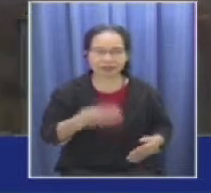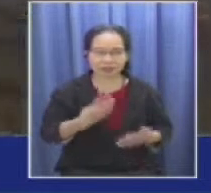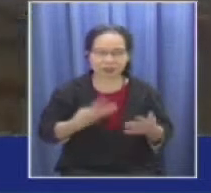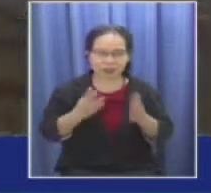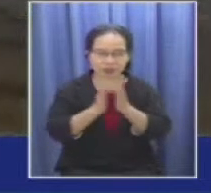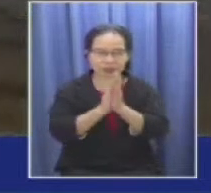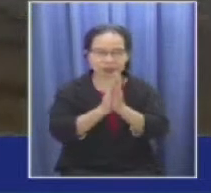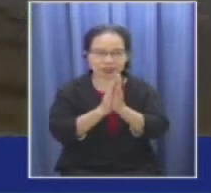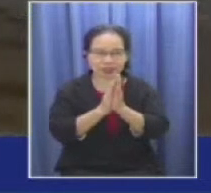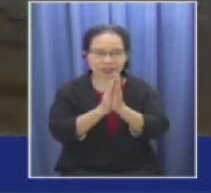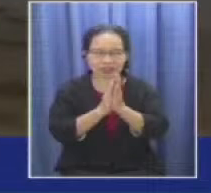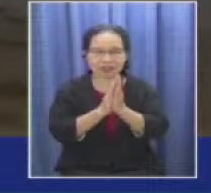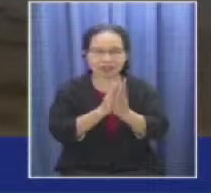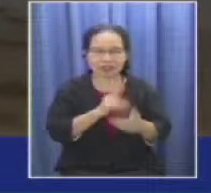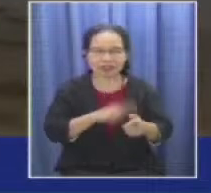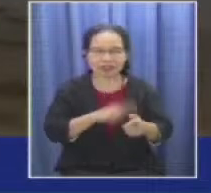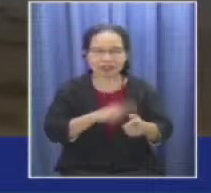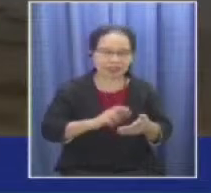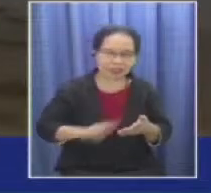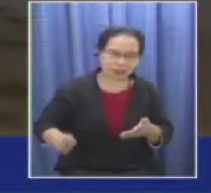ne honam akono